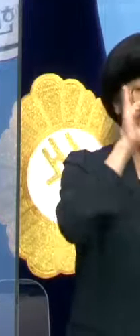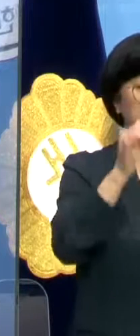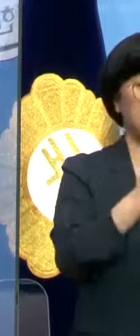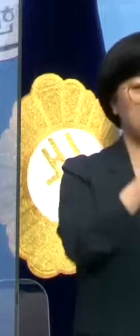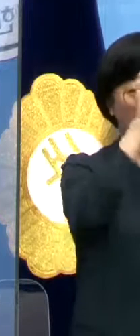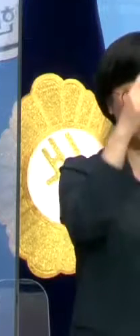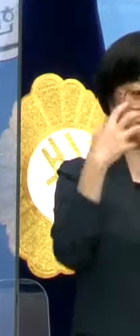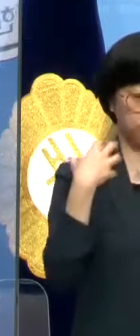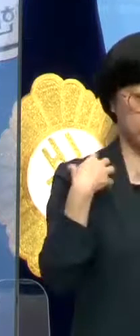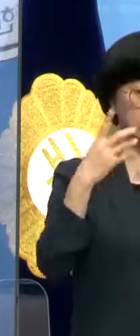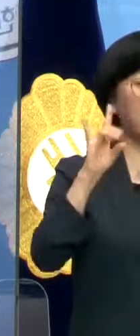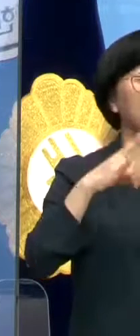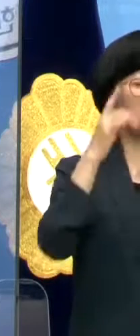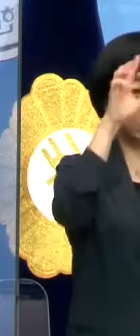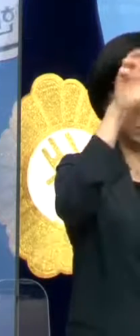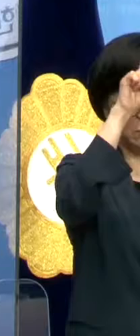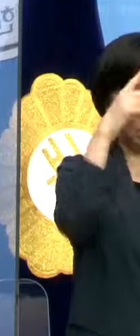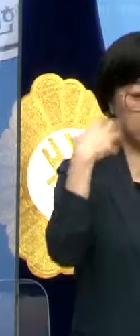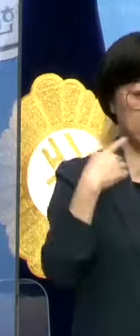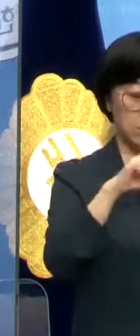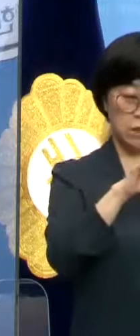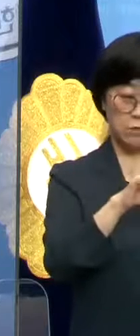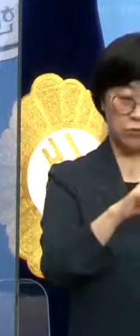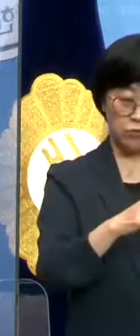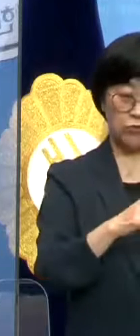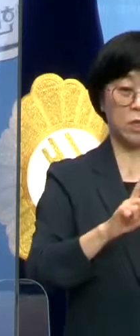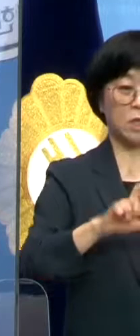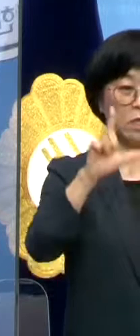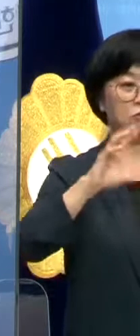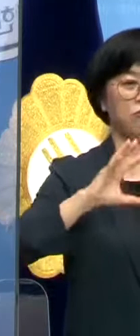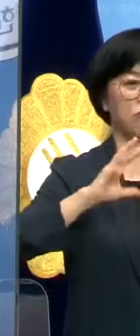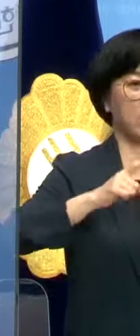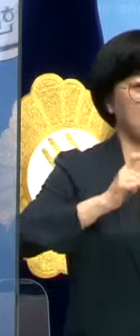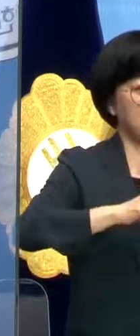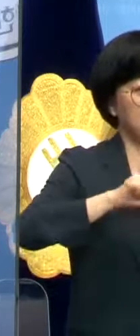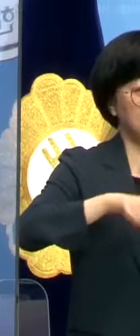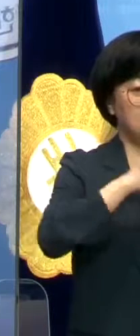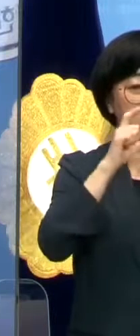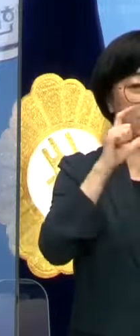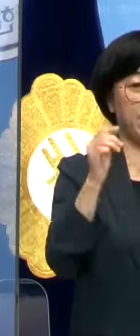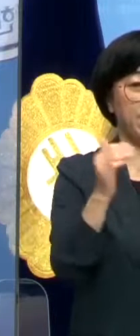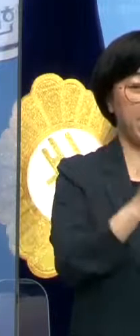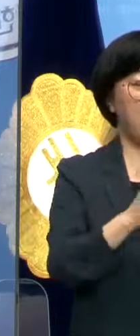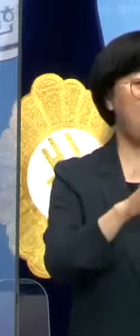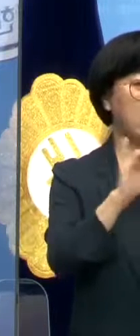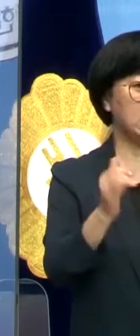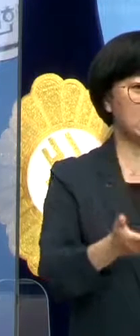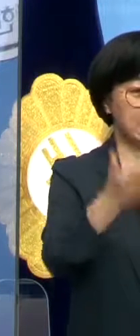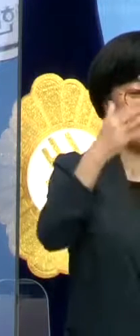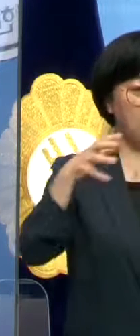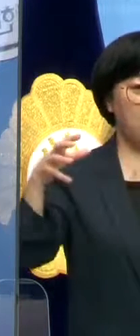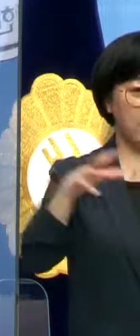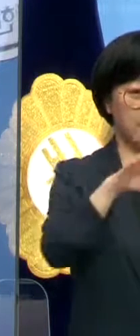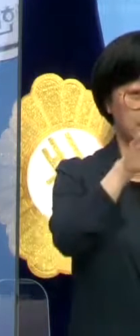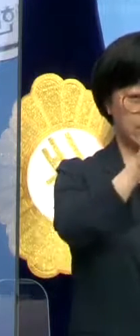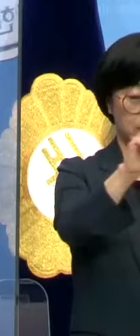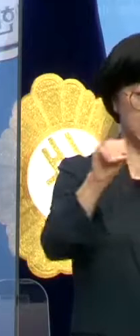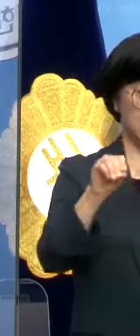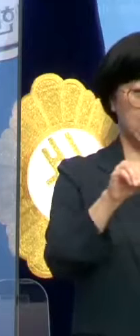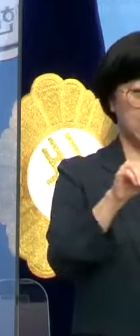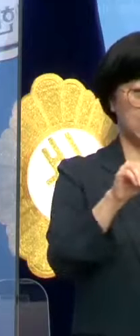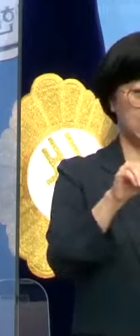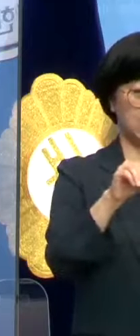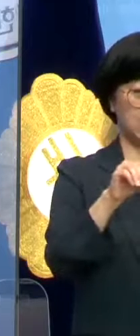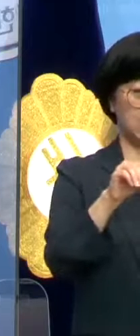태국 정부는 지난 10월 16일 비상 국가 비상사태를 선포하고 5인이상 모임을 금지하는 등의 초강경